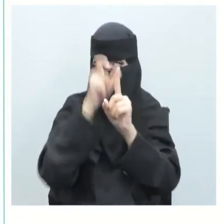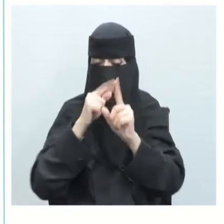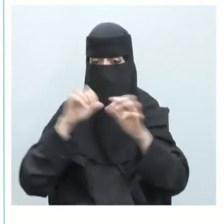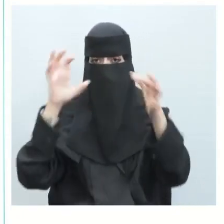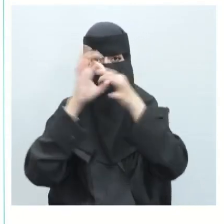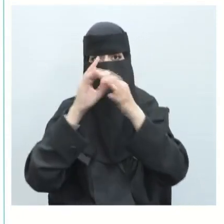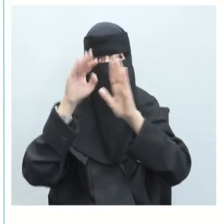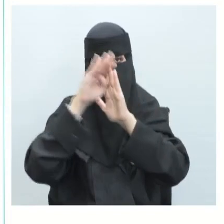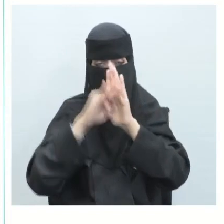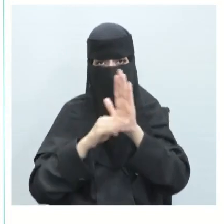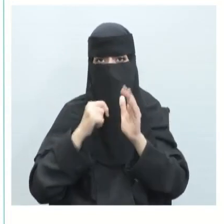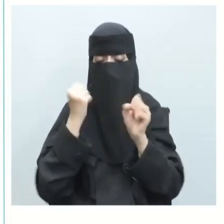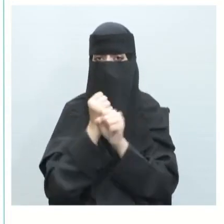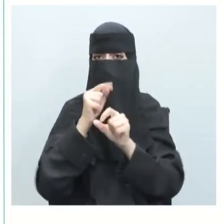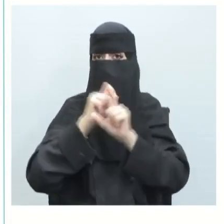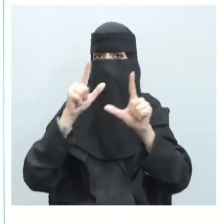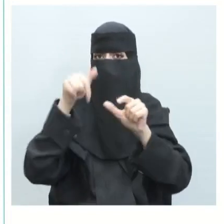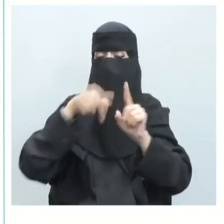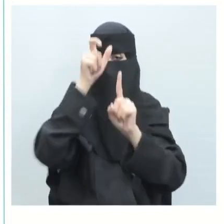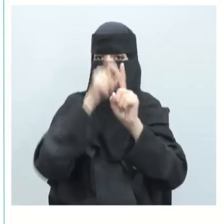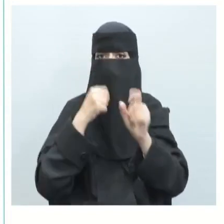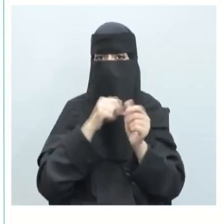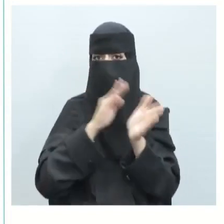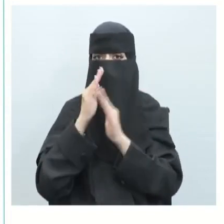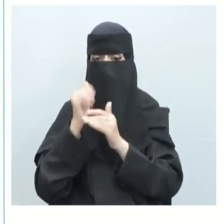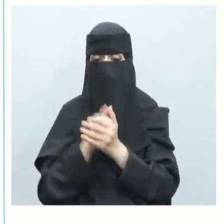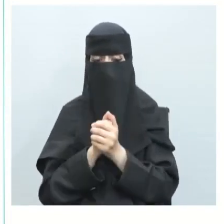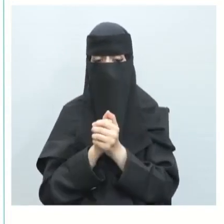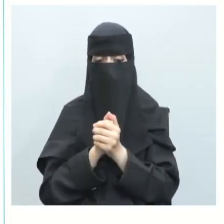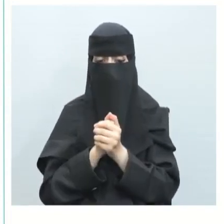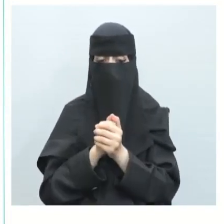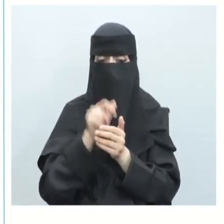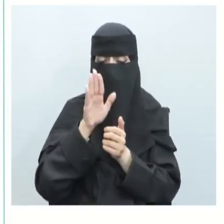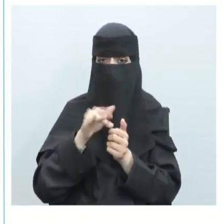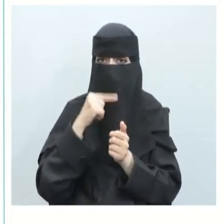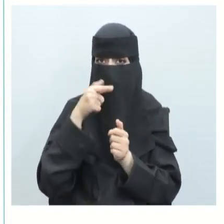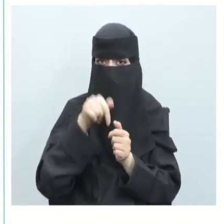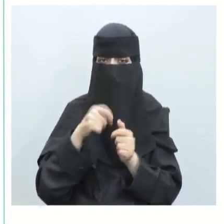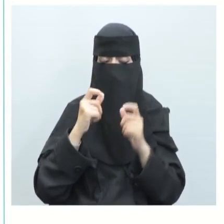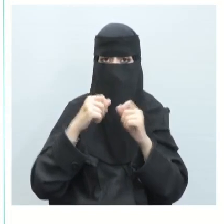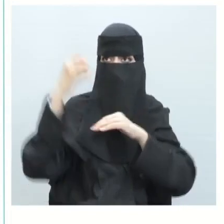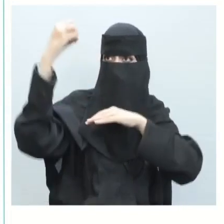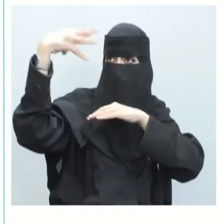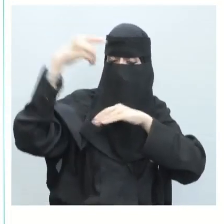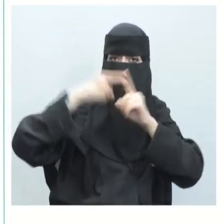يتعلق في تنظيم العمل يكون واضح الموظف لا يوجد اجتهاد من قبل الموظف ذكرنا ظروف العمل الماديه